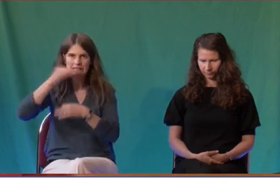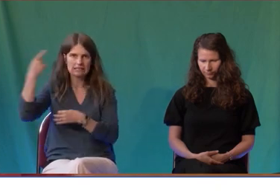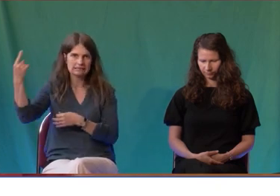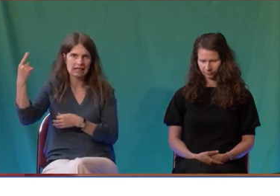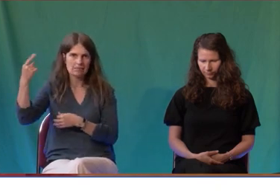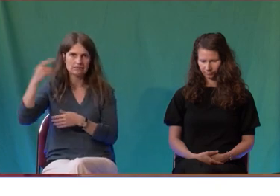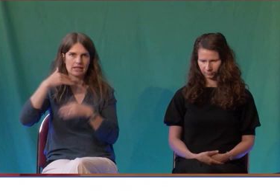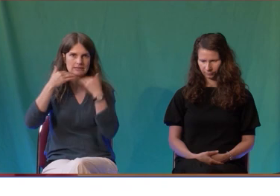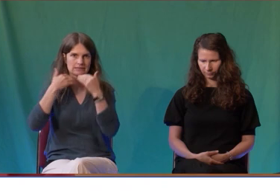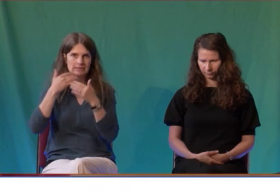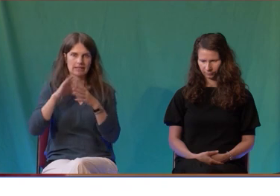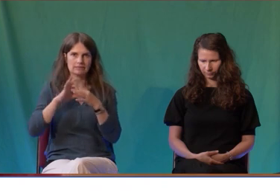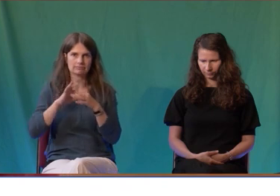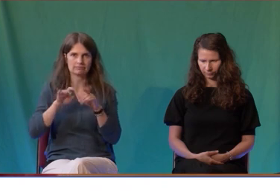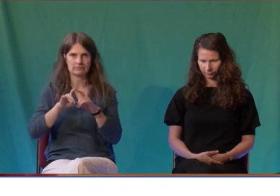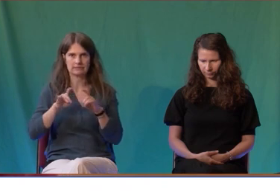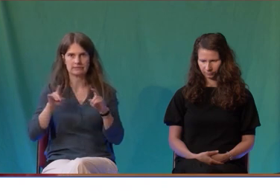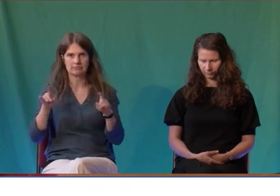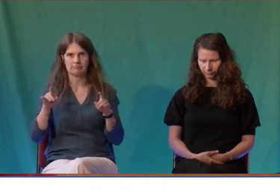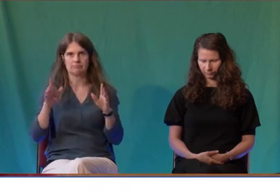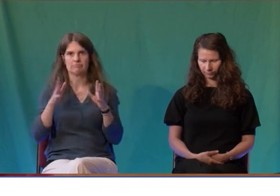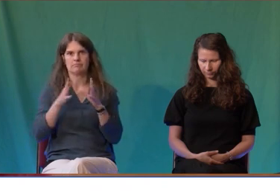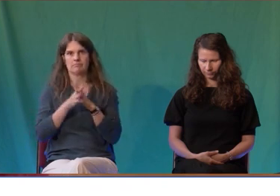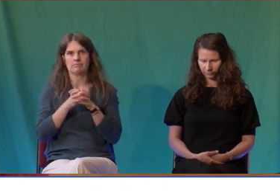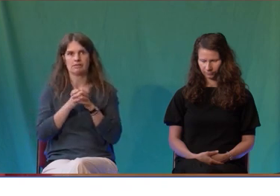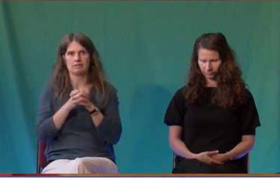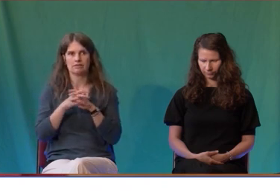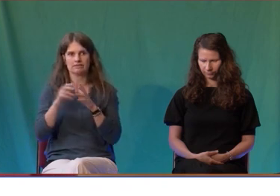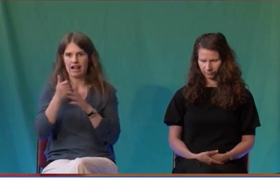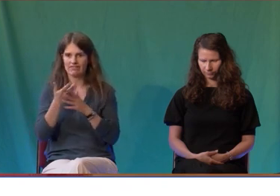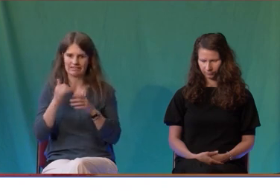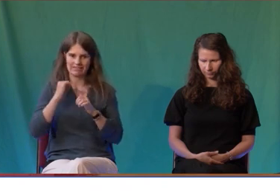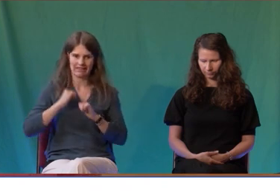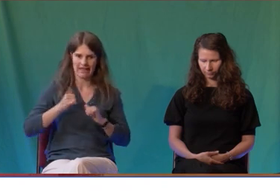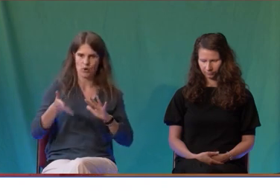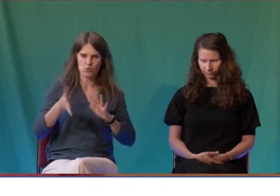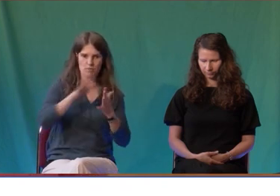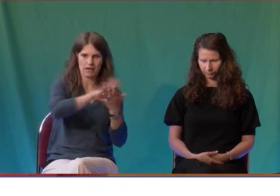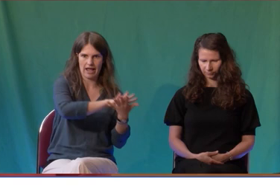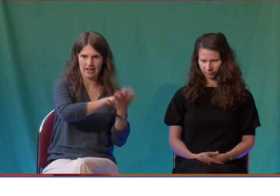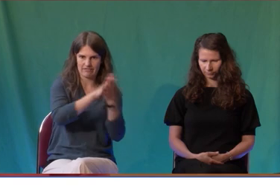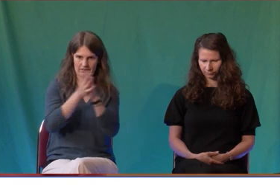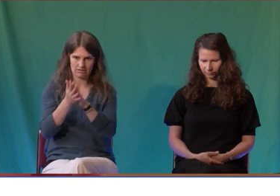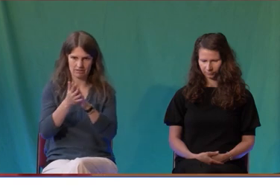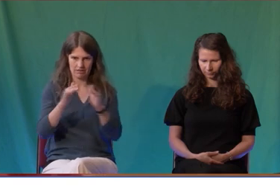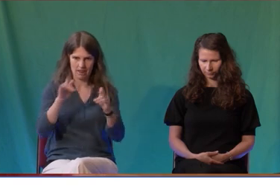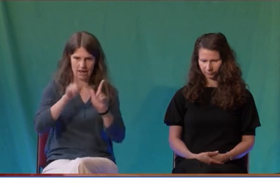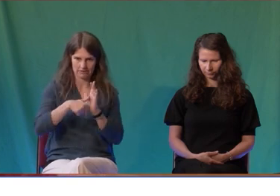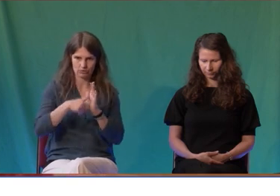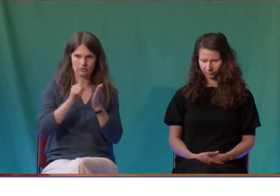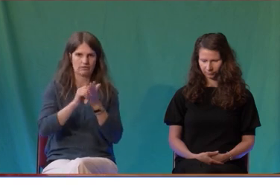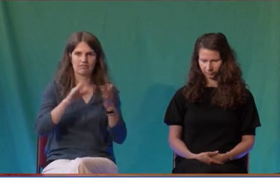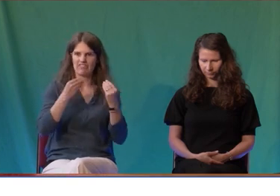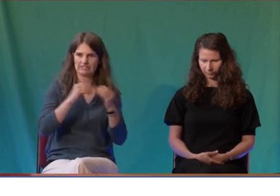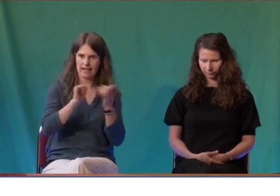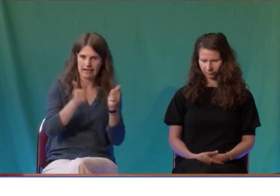es wichtig und sinnvoll ist dass ich gerade bei diesen trägerübergreiften Leistung der qualifizierten elternassistenz bekleideten